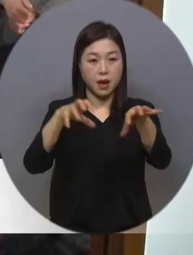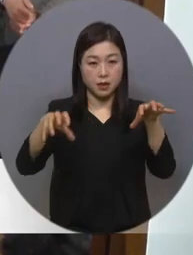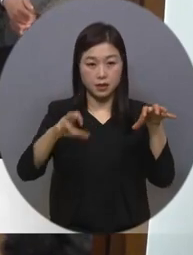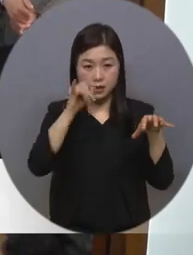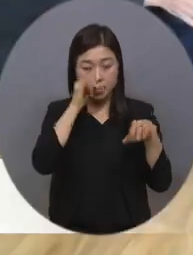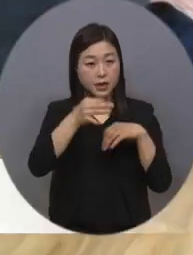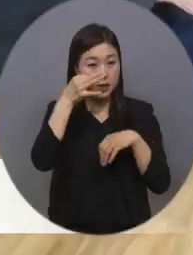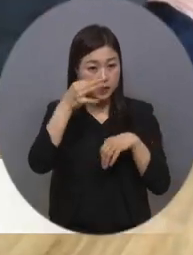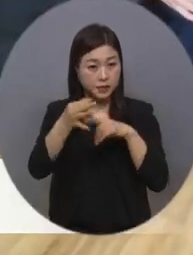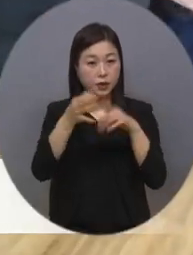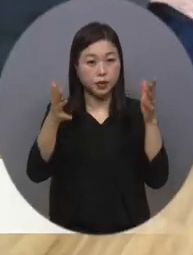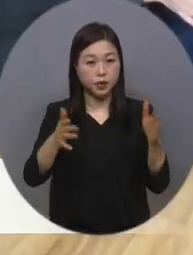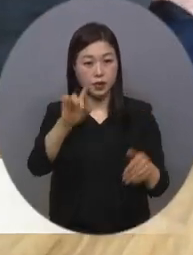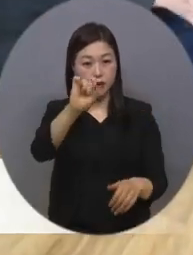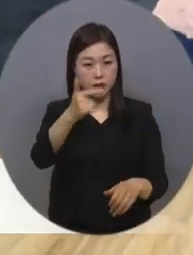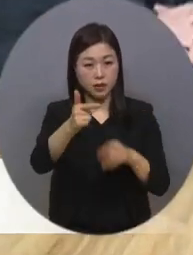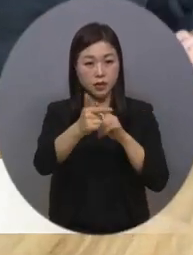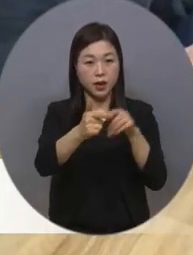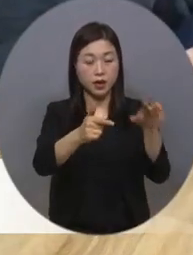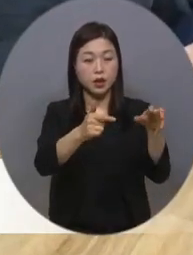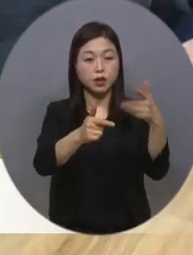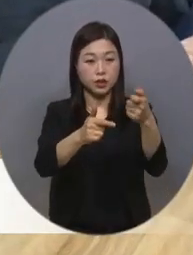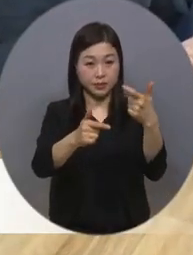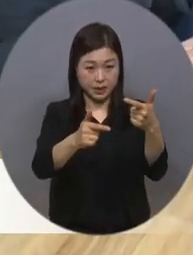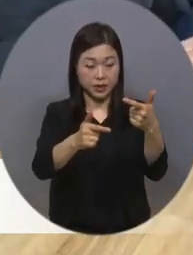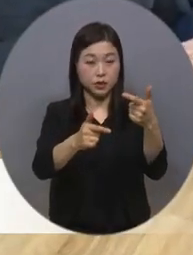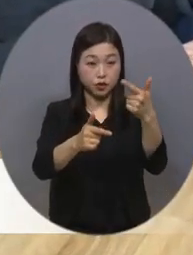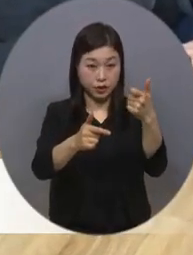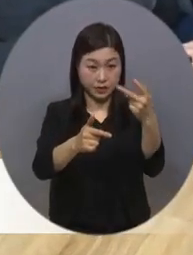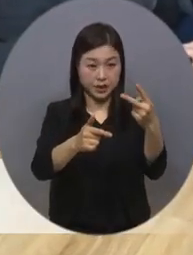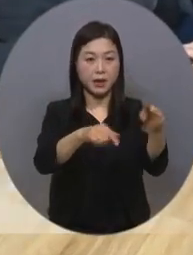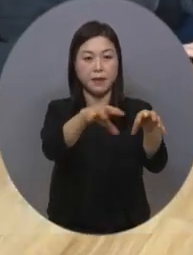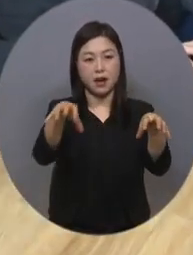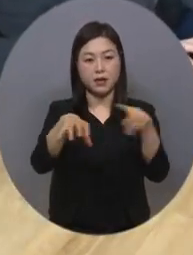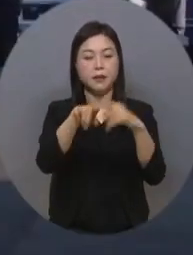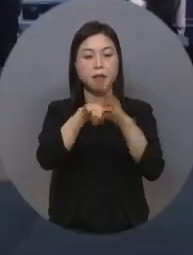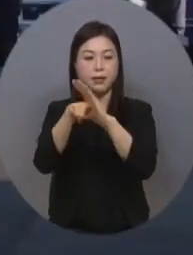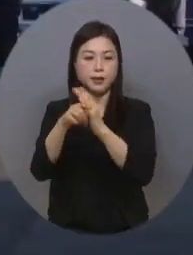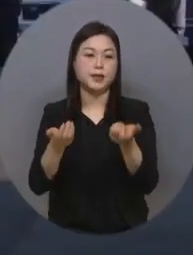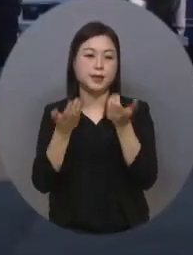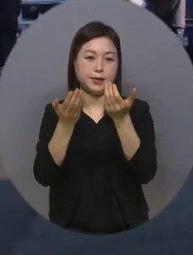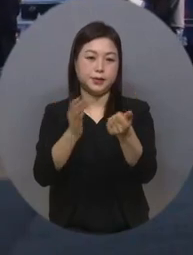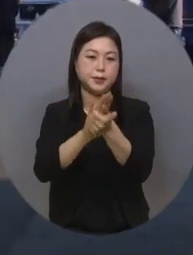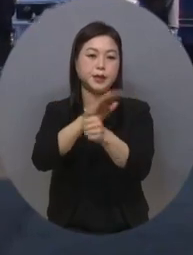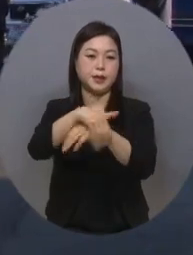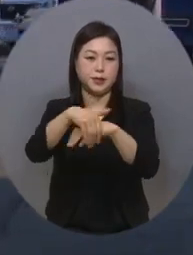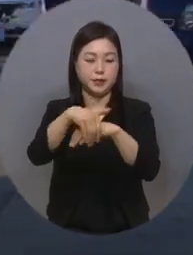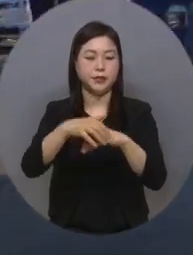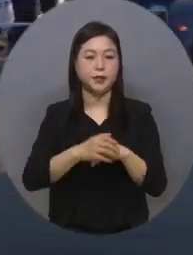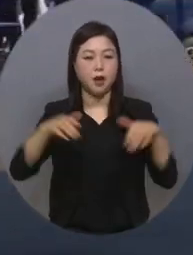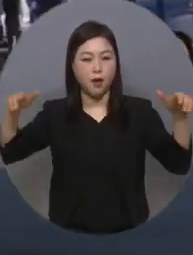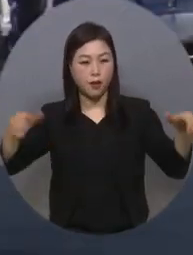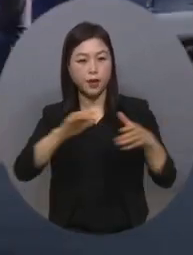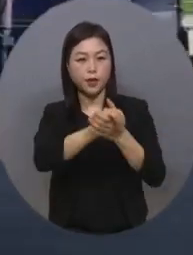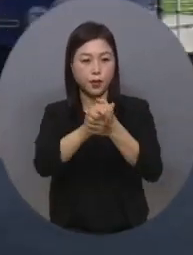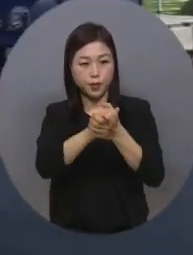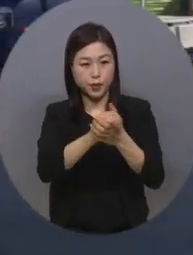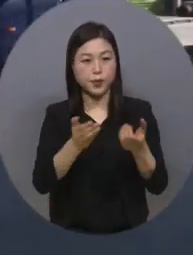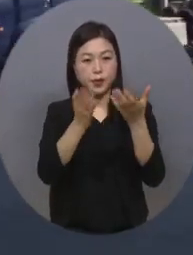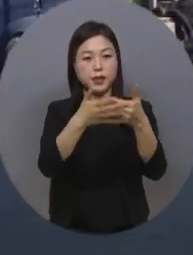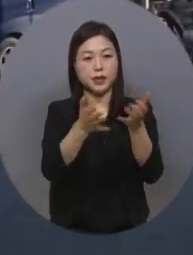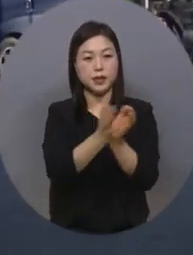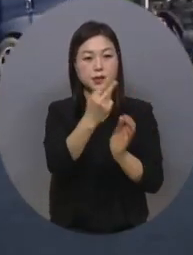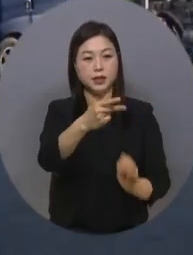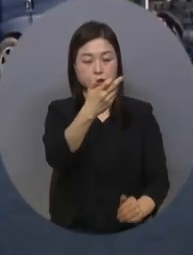16개월면 62개 마을 방문해 봉사를 펼칠 계획입니다 어깨동무 봉사단은 지난 2019년에